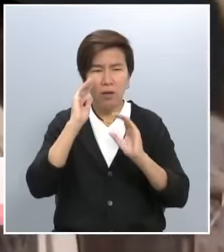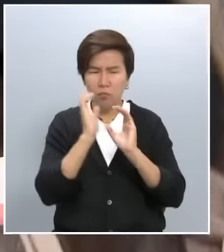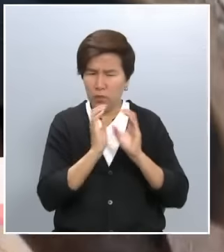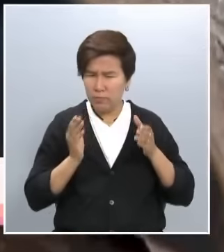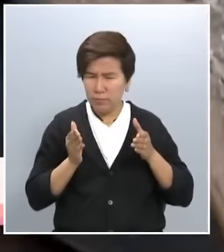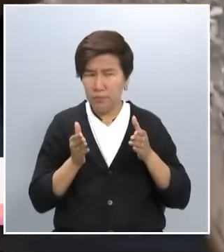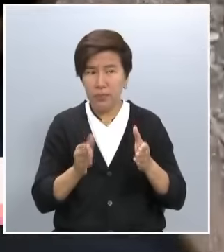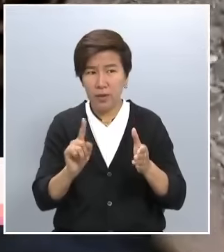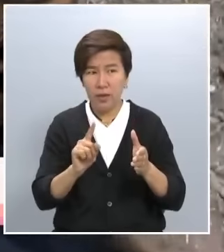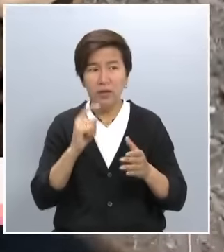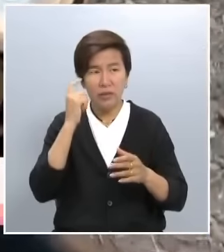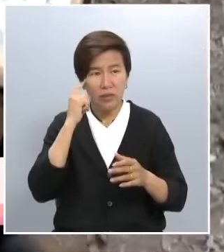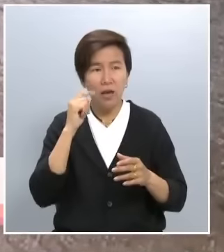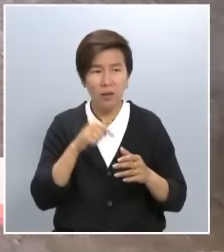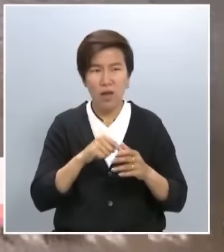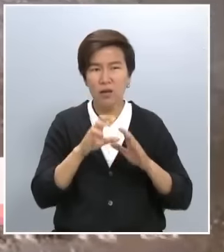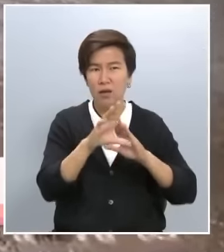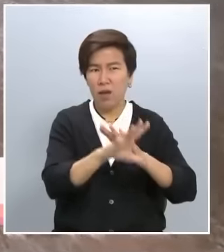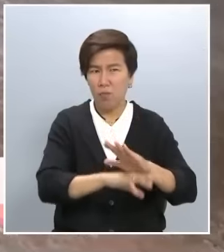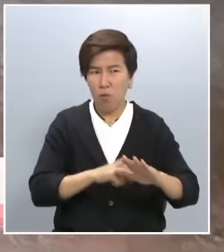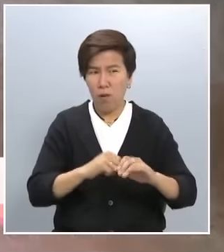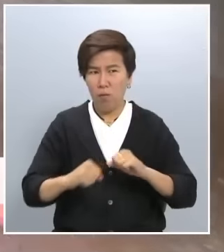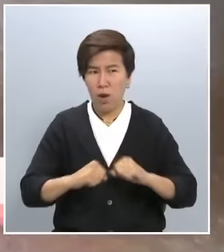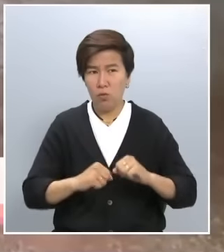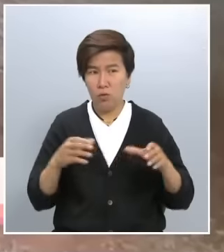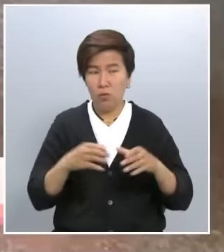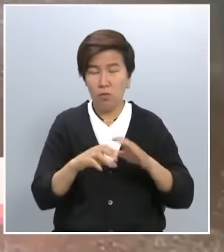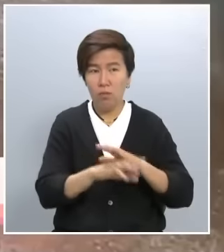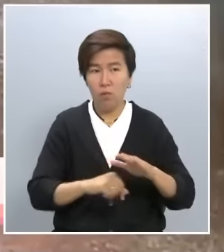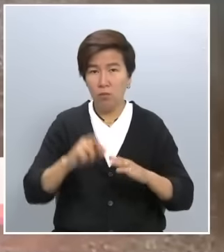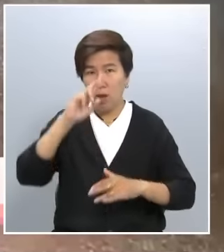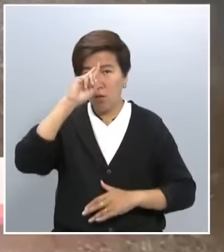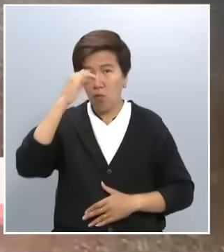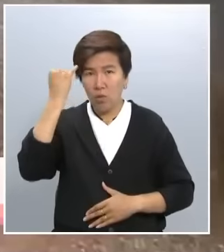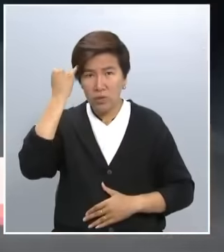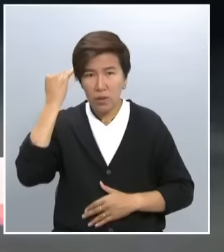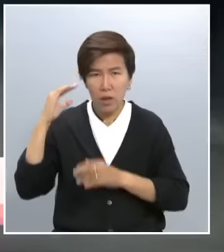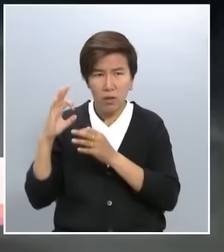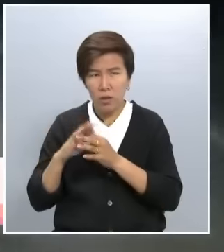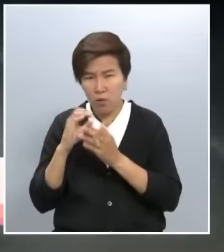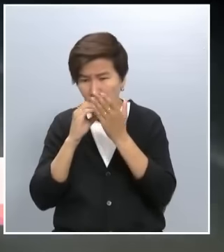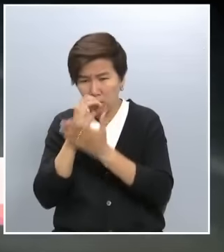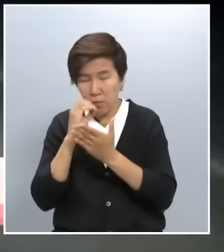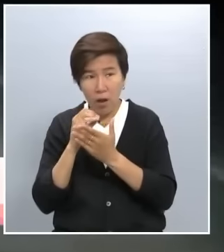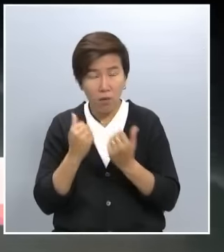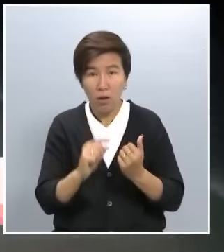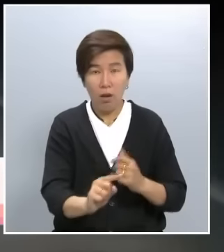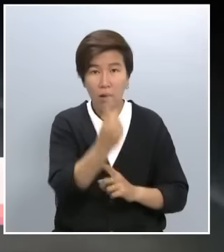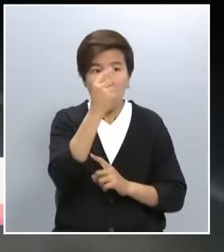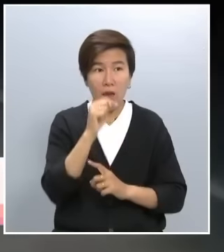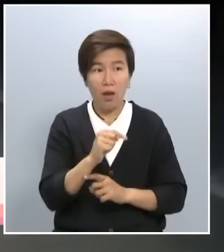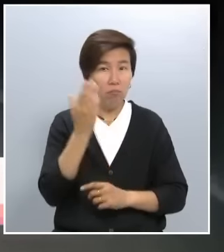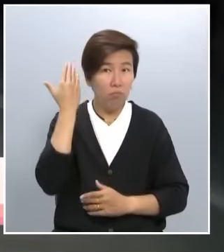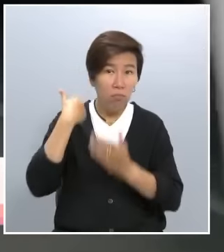รื่องการชิงทรัพย์จากกลุ่มวัยรุ่นและอาจจะเป็นคนป่วยจิตเวชจากยาเสพติดเนื่องจากไม่เคยเกิดเหตุการณ์แบบนี้มาก่อนในพื้น